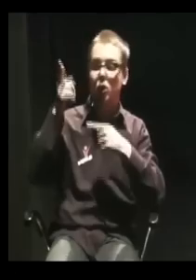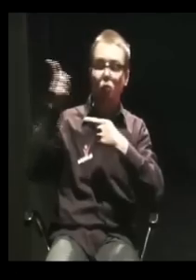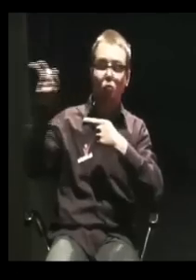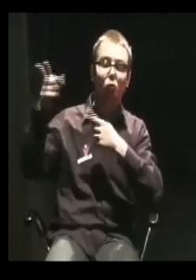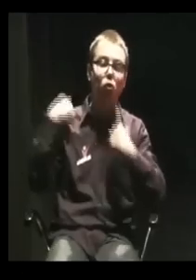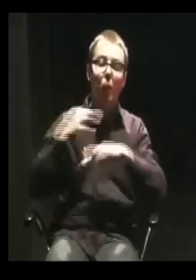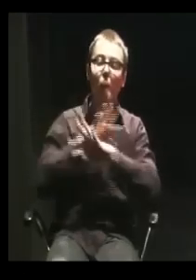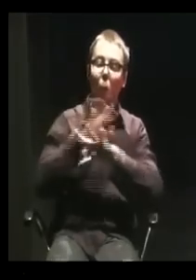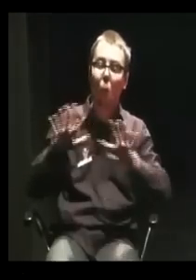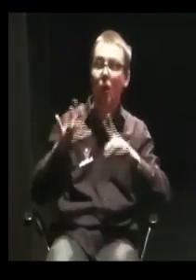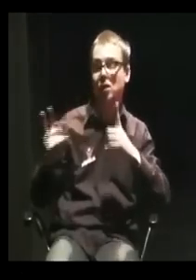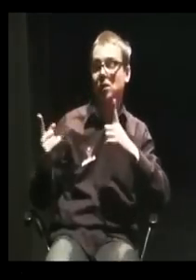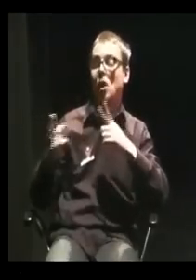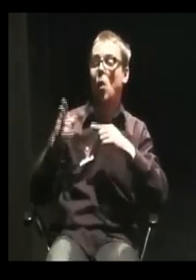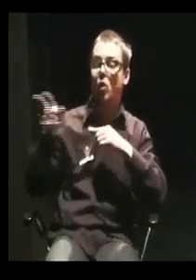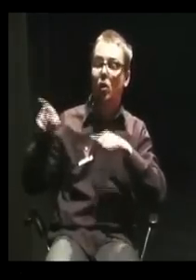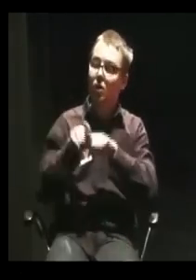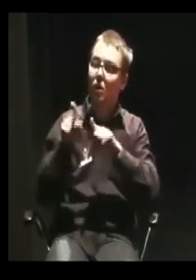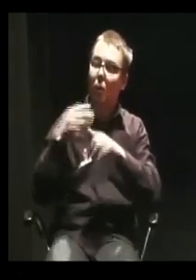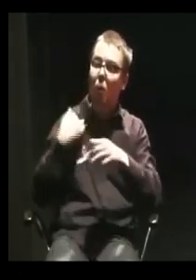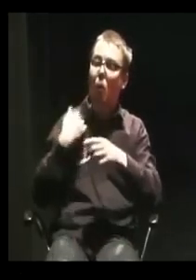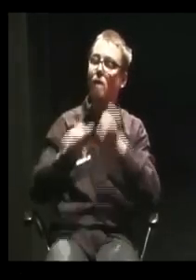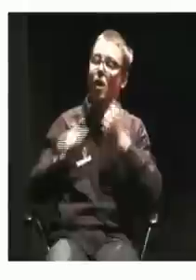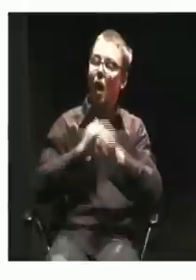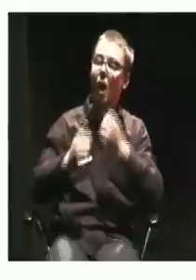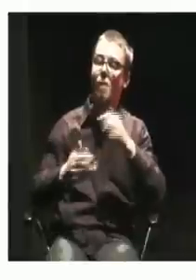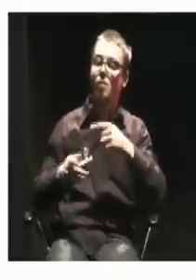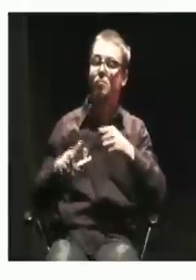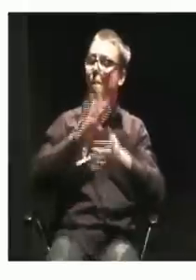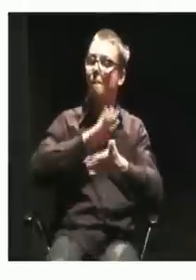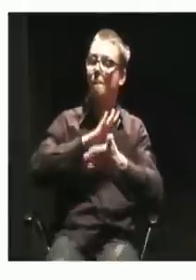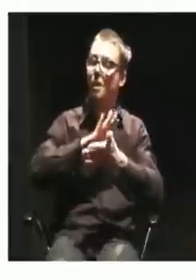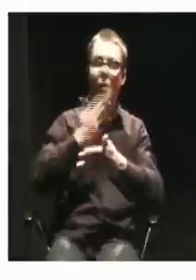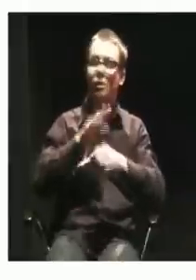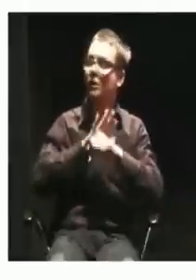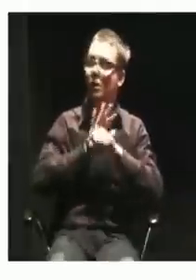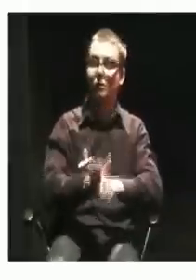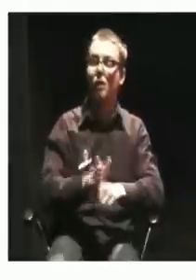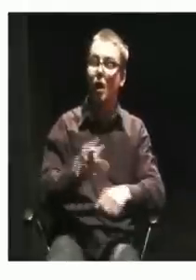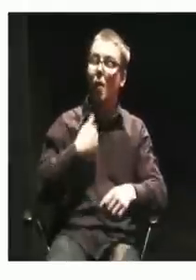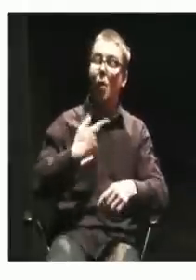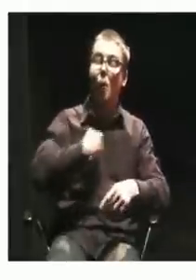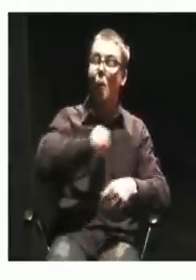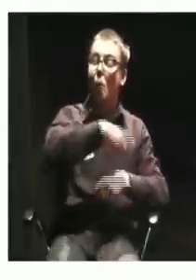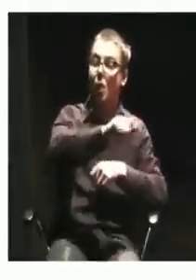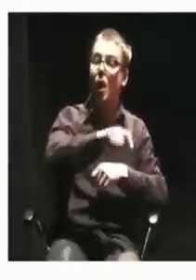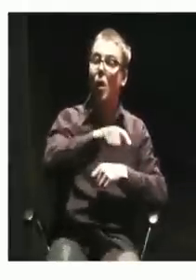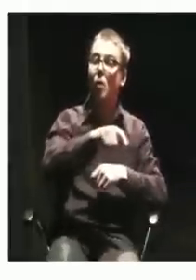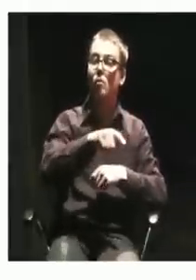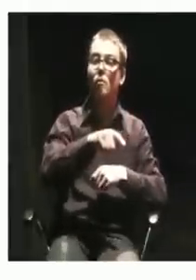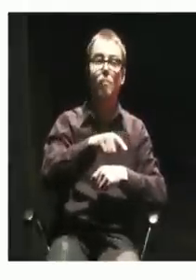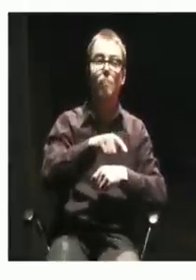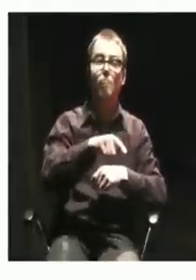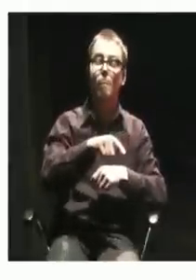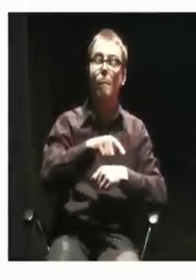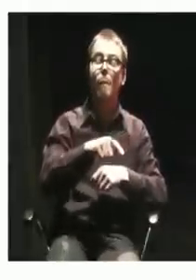możliwe. Dlaczego jestem o kulach? Z bardzo prostego powodu. Parę miesięcy później Lady Gaga była w Polsce. Pojechałem na koncert z transparentem, miałem takie kije